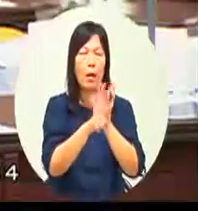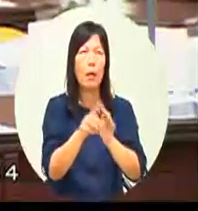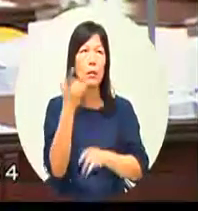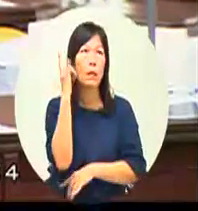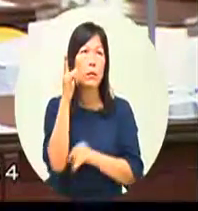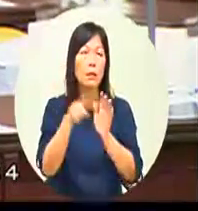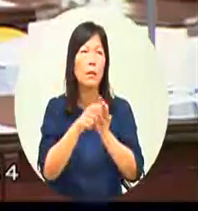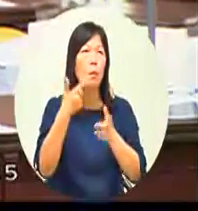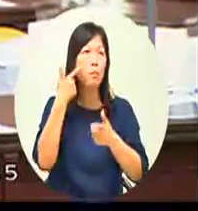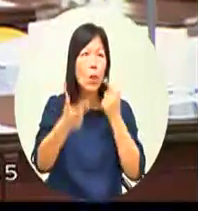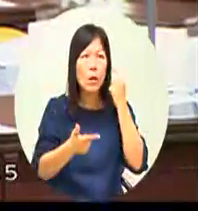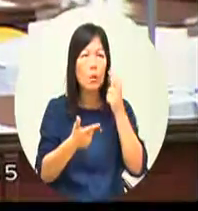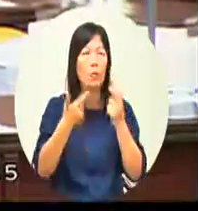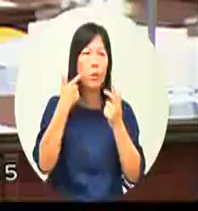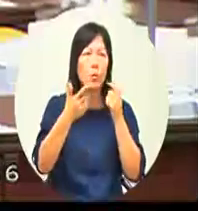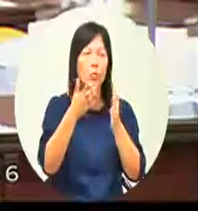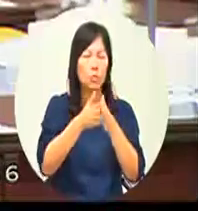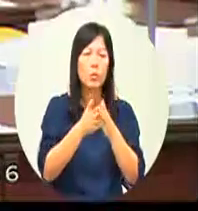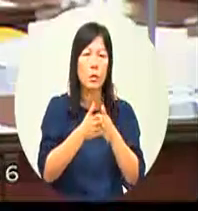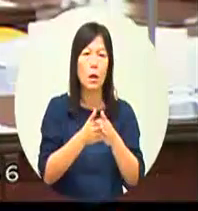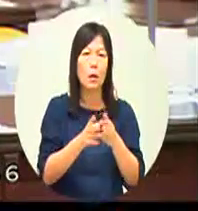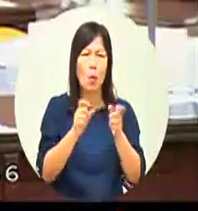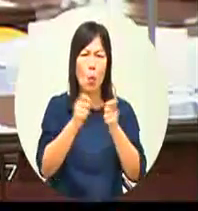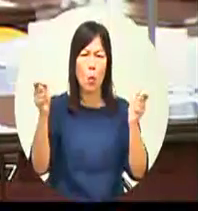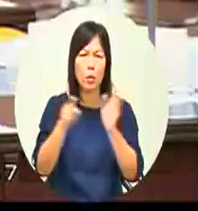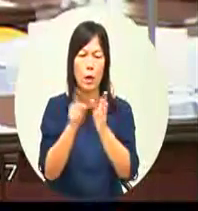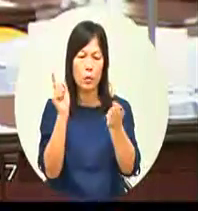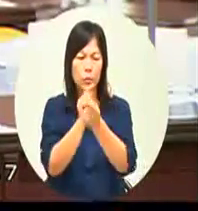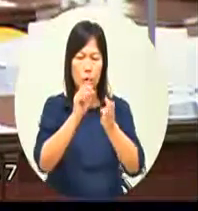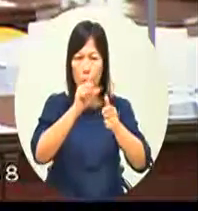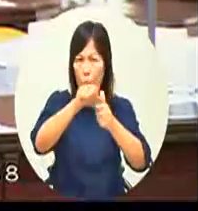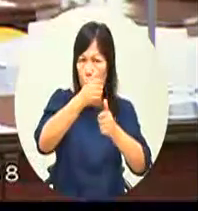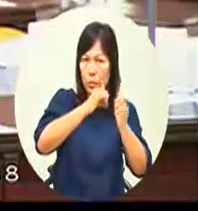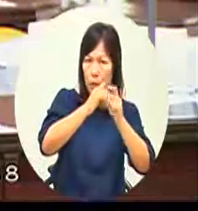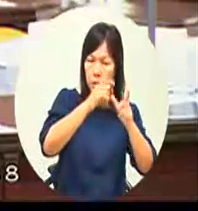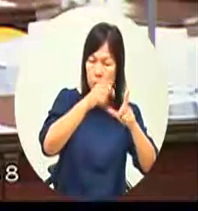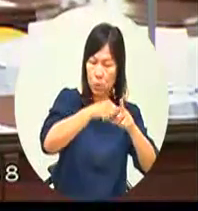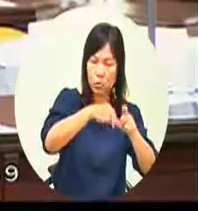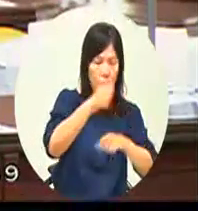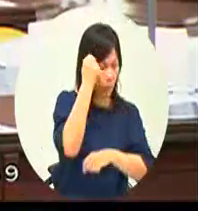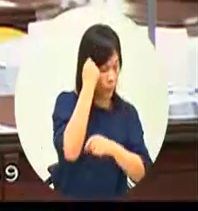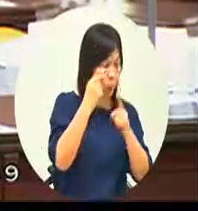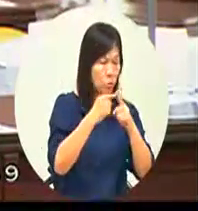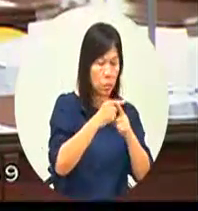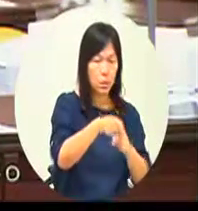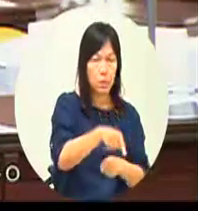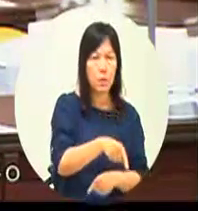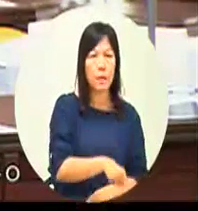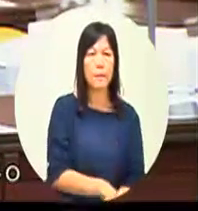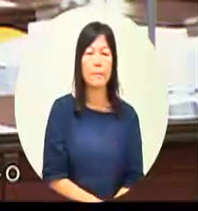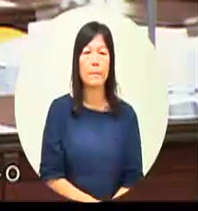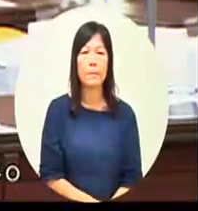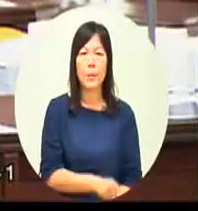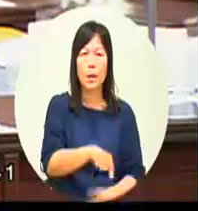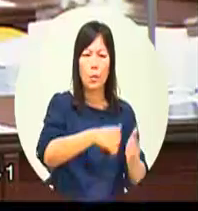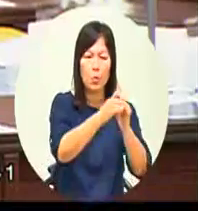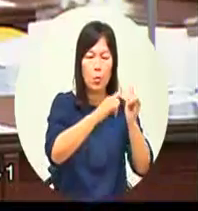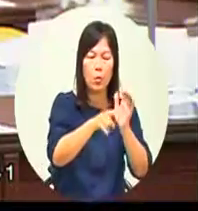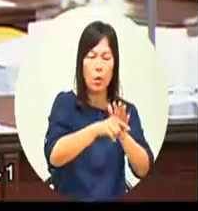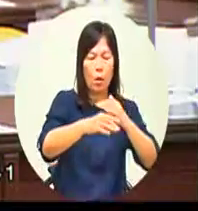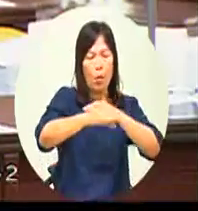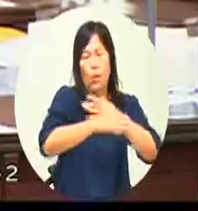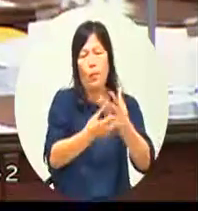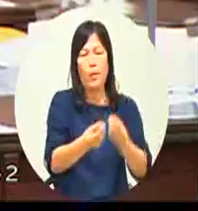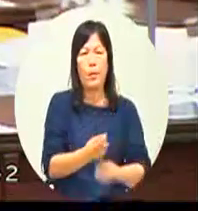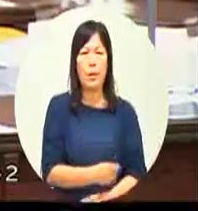档啊。我感觉这是对遐个。哎，我甲社会遐个遐组合对不对吼？咱个市民对不起，足无公平啦！